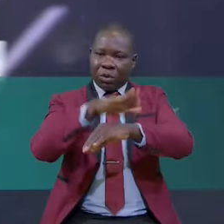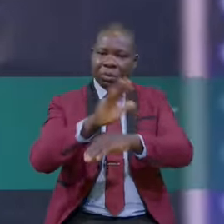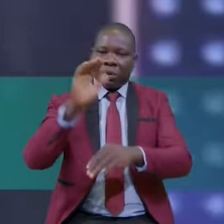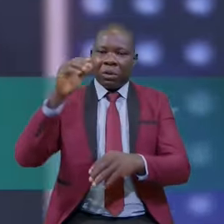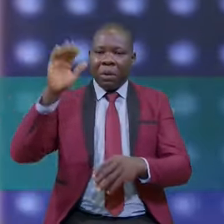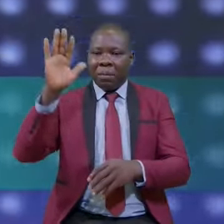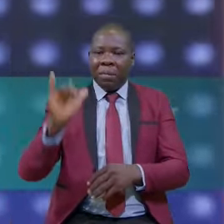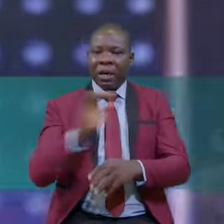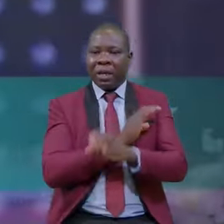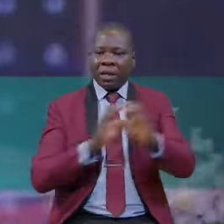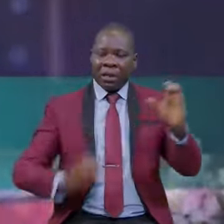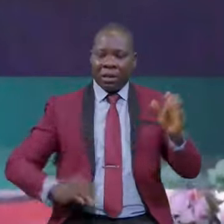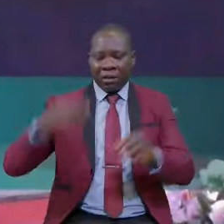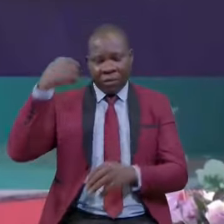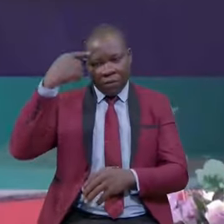pour la maîtrise.